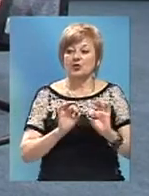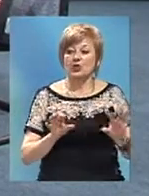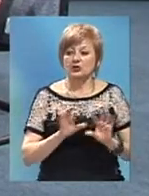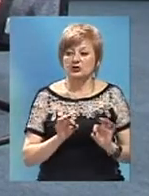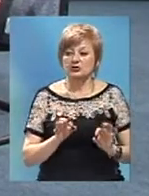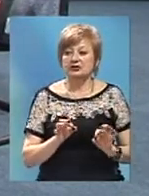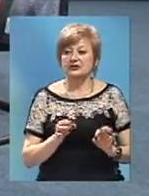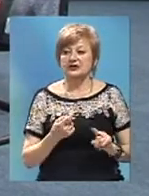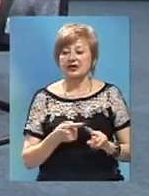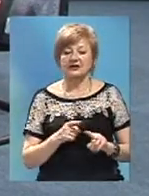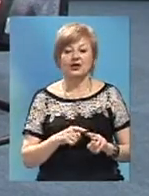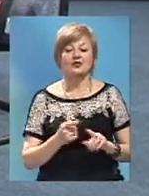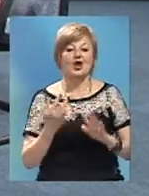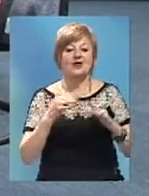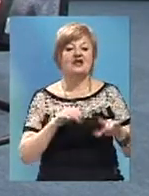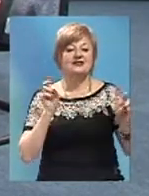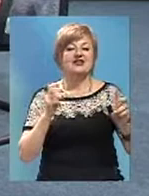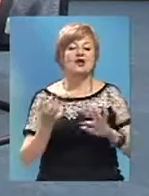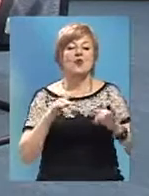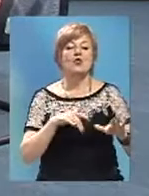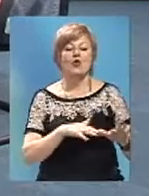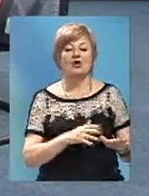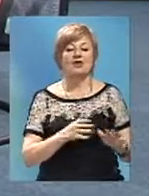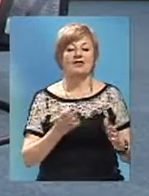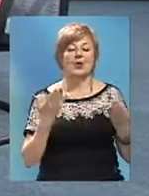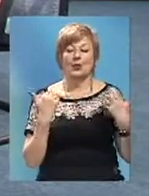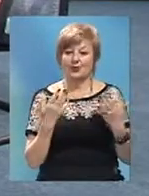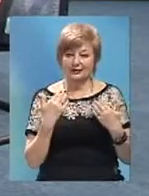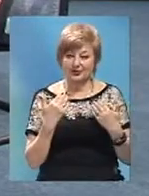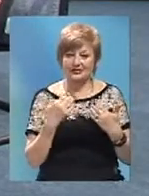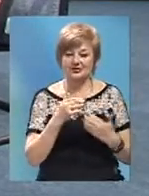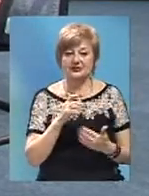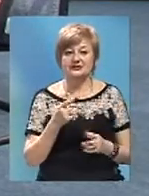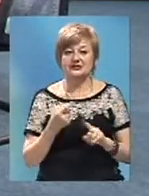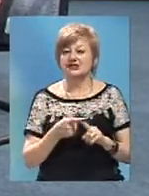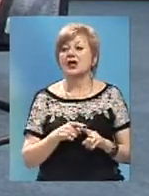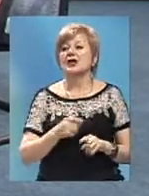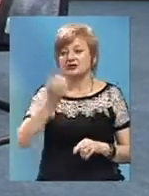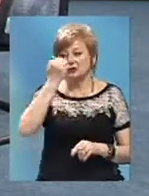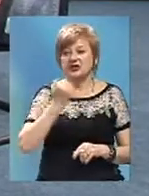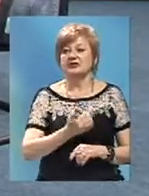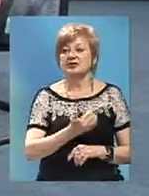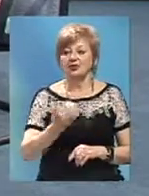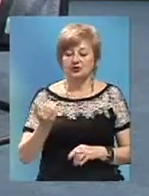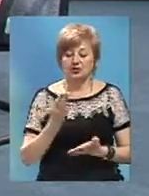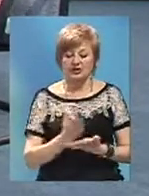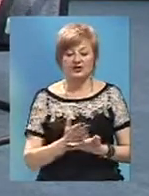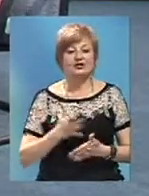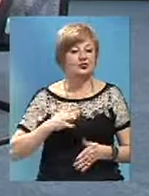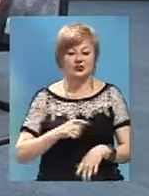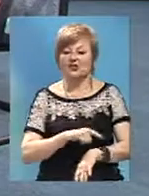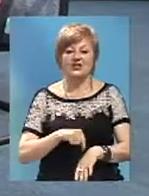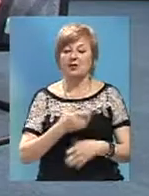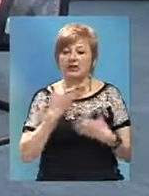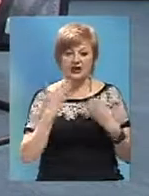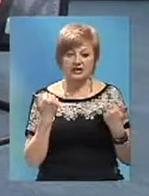сподобалося, адже оксамитовий сезон політичний насуває. І я думаю, що це буде дуже цікаво. Спасибі, що ви є, ми вас чекаємо. На жаль, вже нема